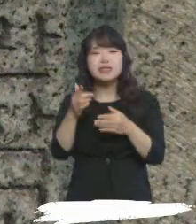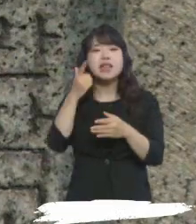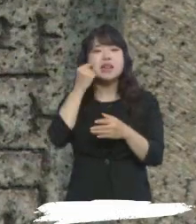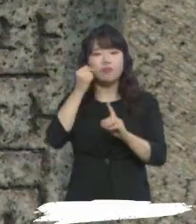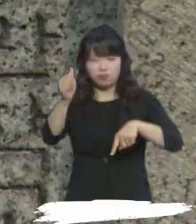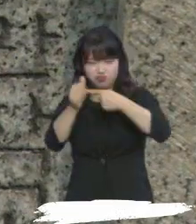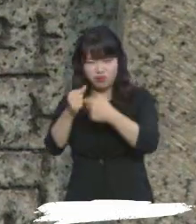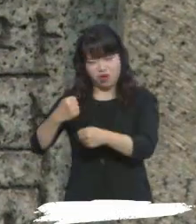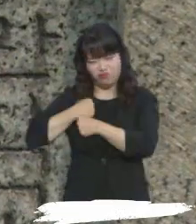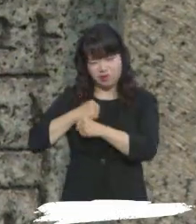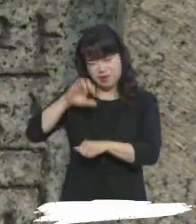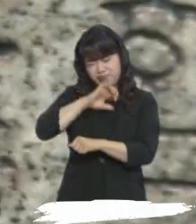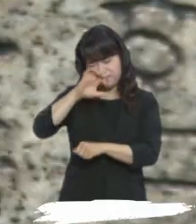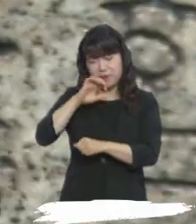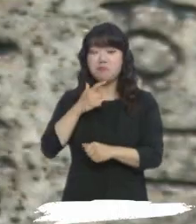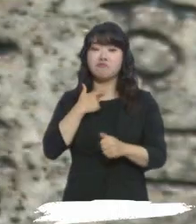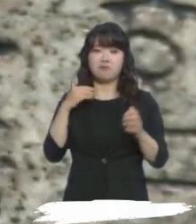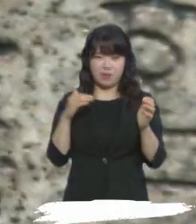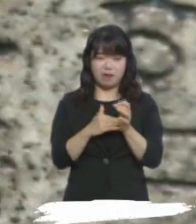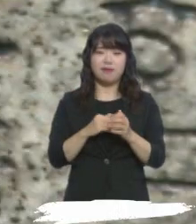군인으로 30년을 부역했습니다.